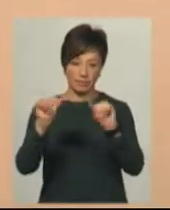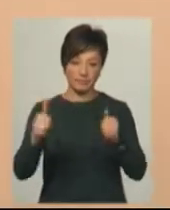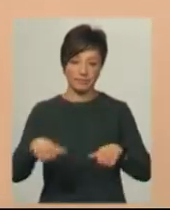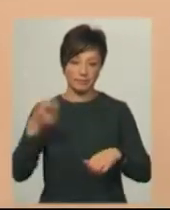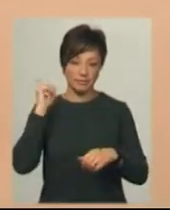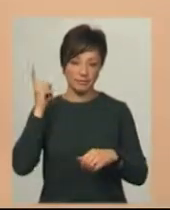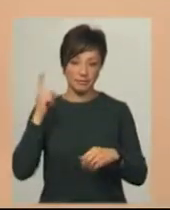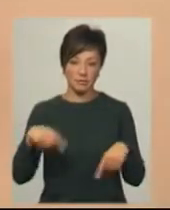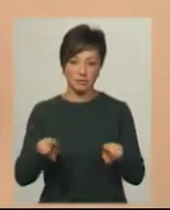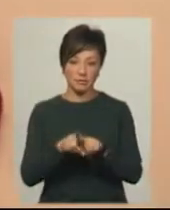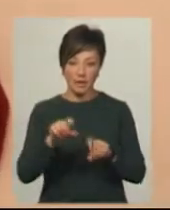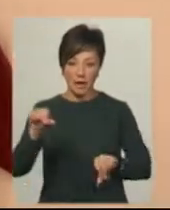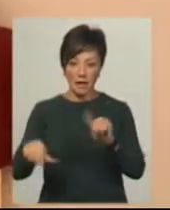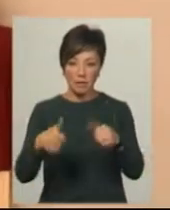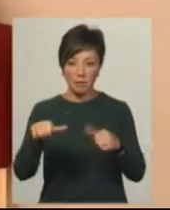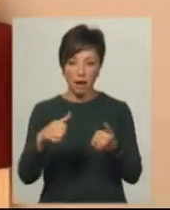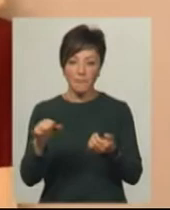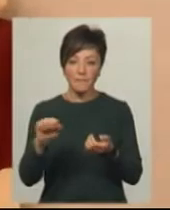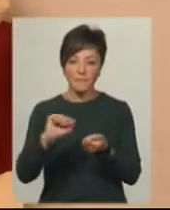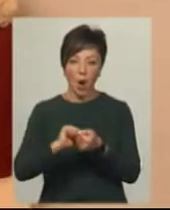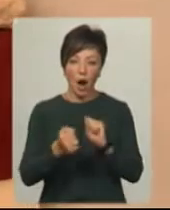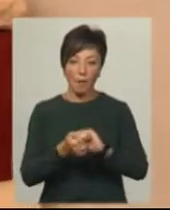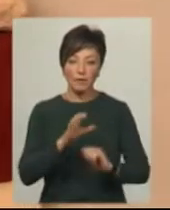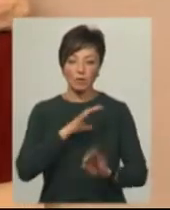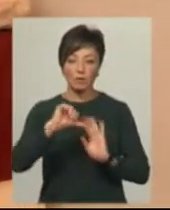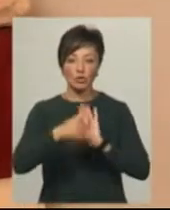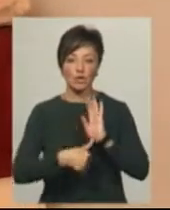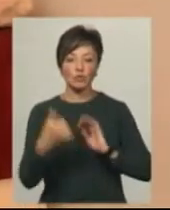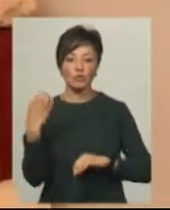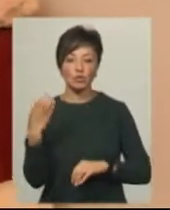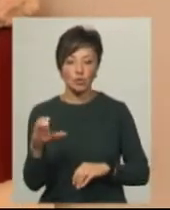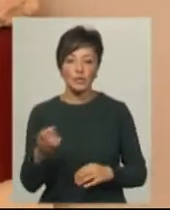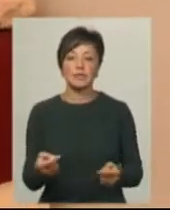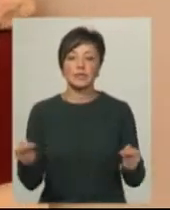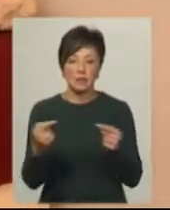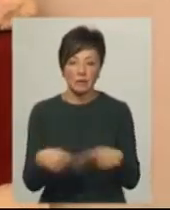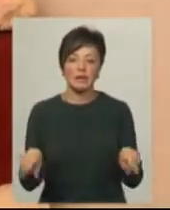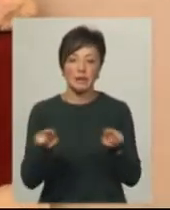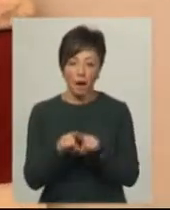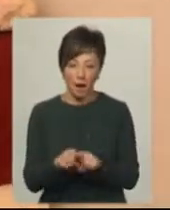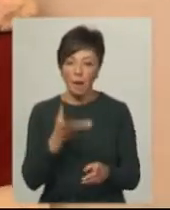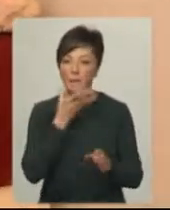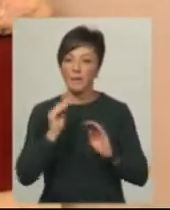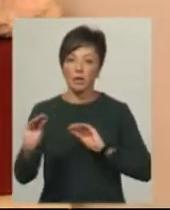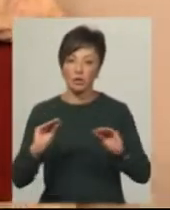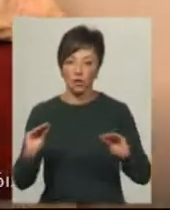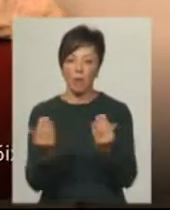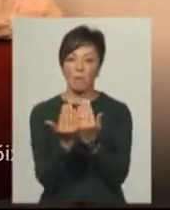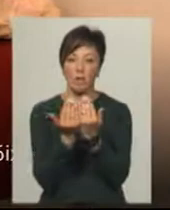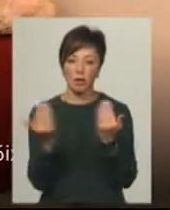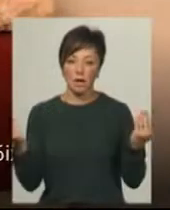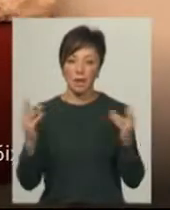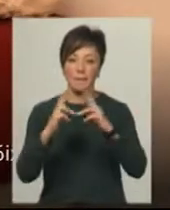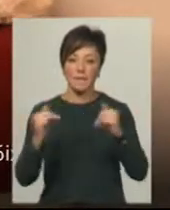така різьба по каменю була в 16 столітті, саме така різьба прикрашала портал з